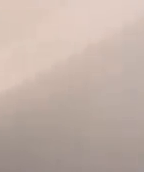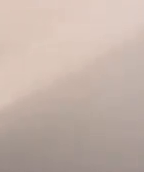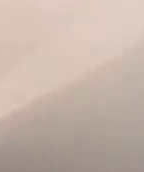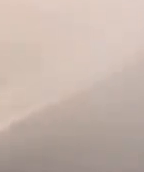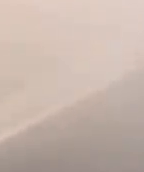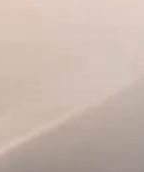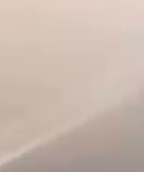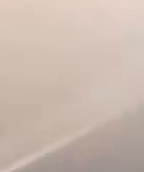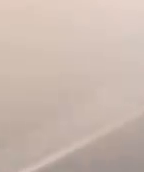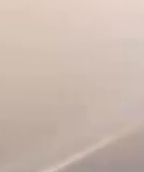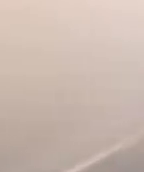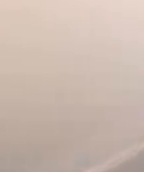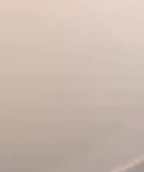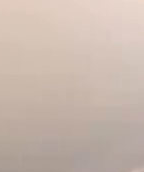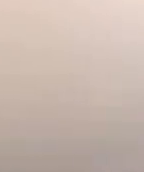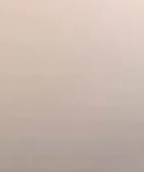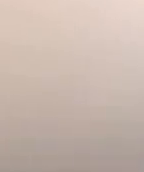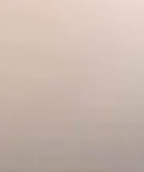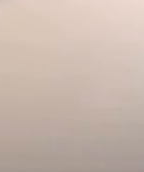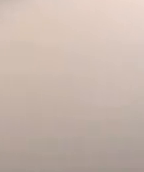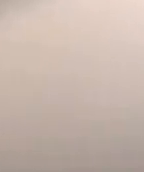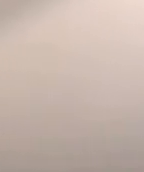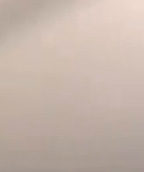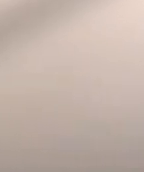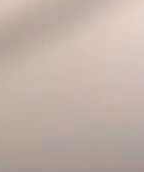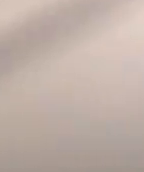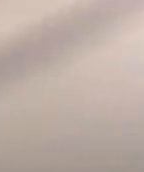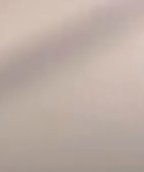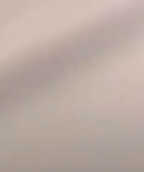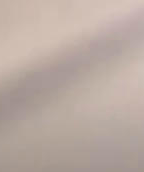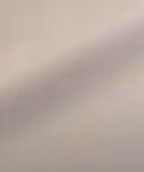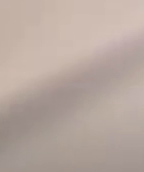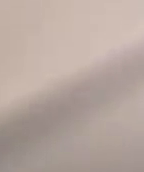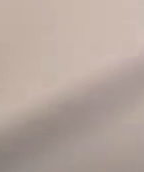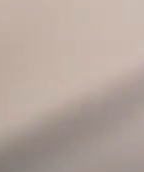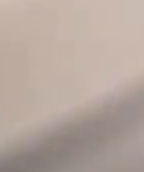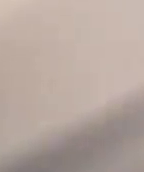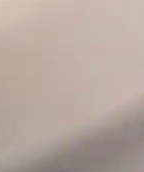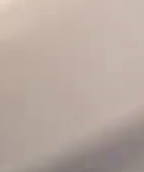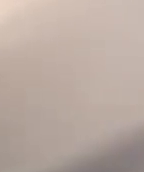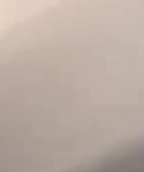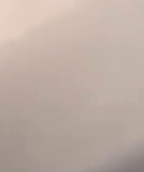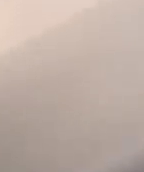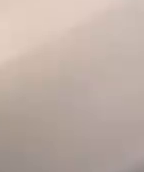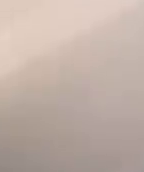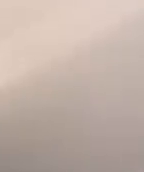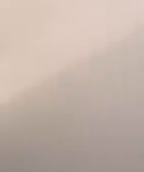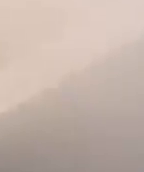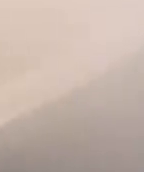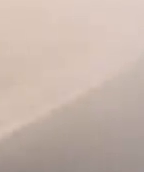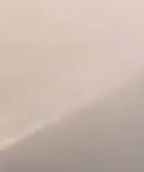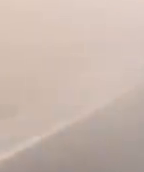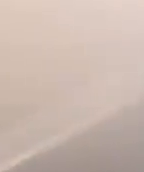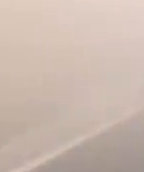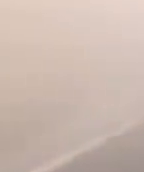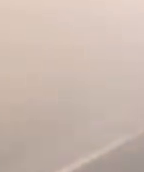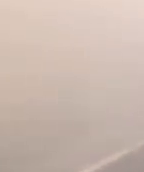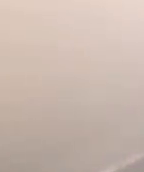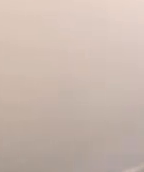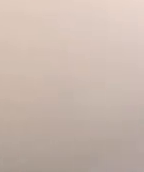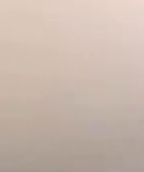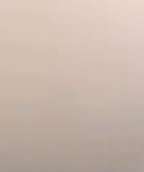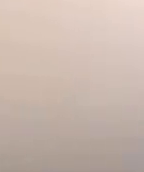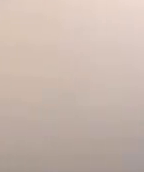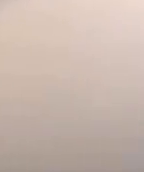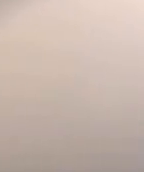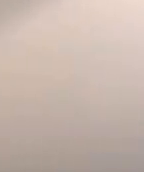balita. Kaya para sa pinakasariwang balita, mag-subscribe kayo sa aming YouTube channel. Para sa mga kapuso abroad, pwede